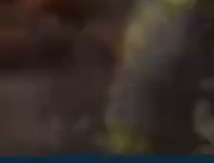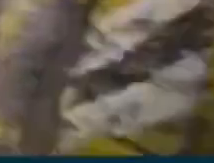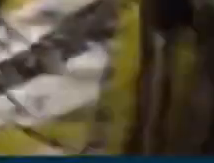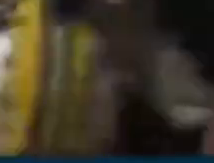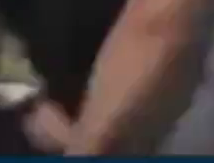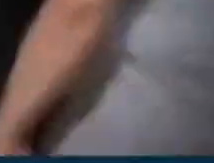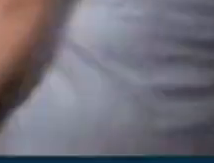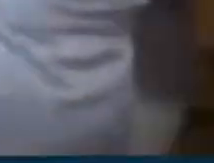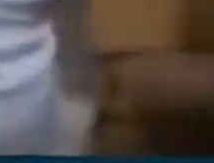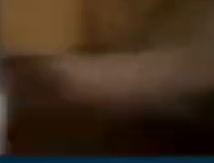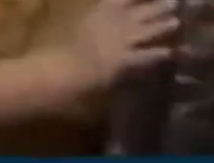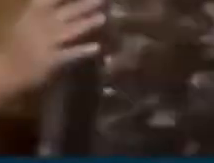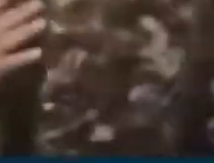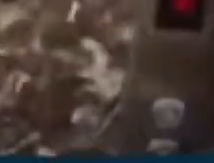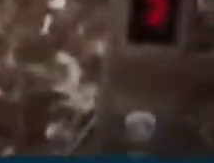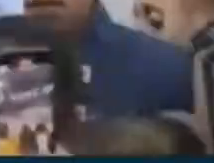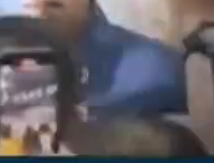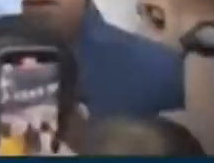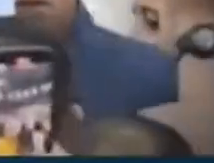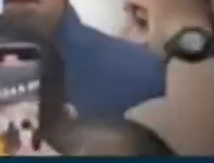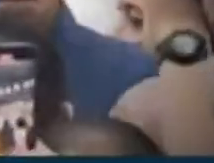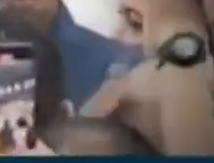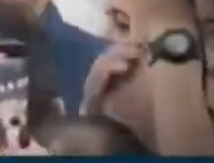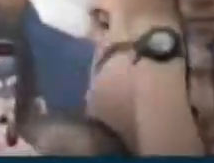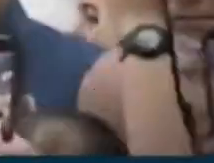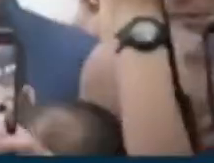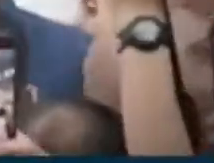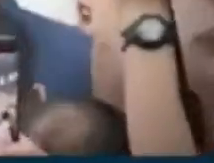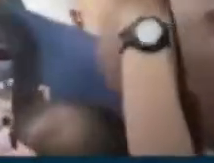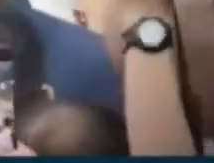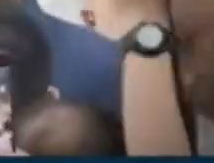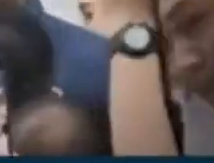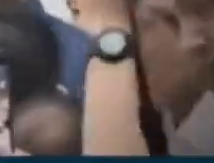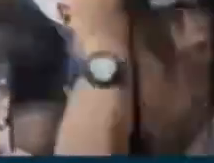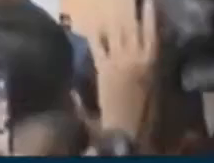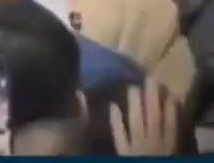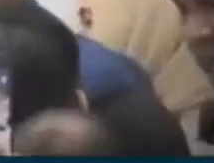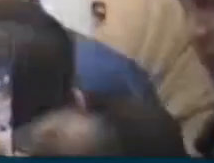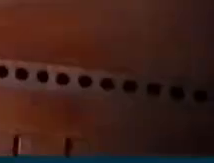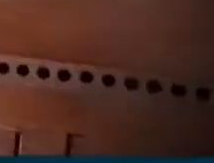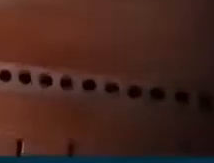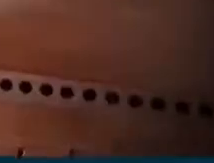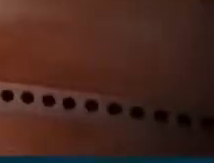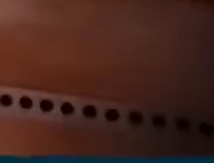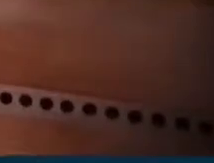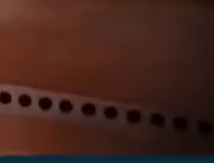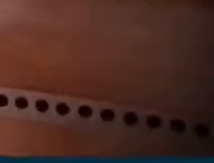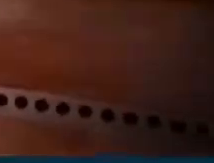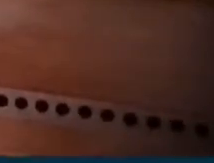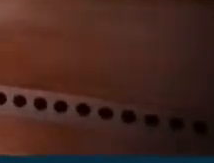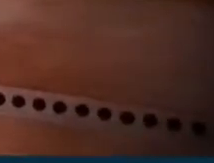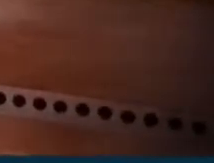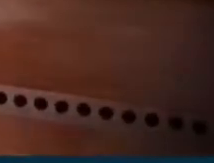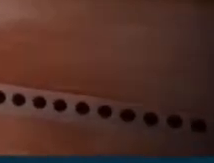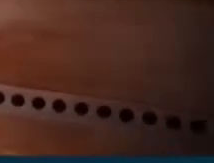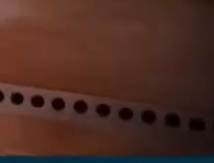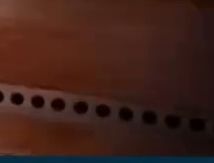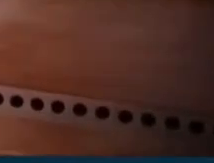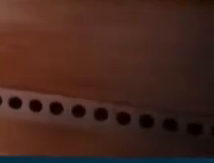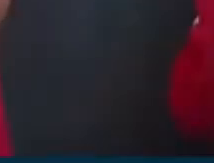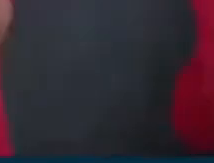mengembalikan tidak segera dikembalikan ya sudah gitu berarti sudah otomatis Bukan anggota